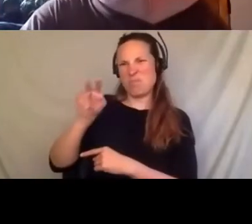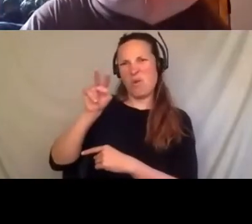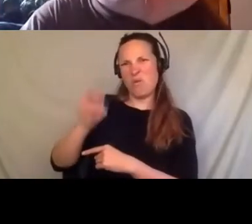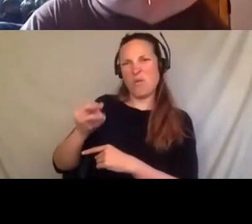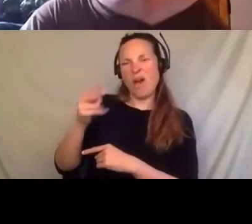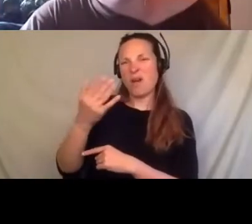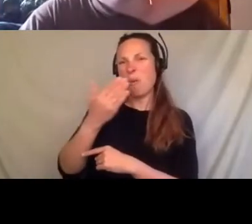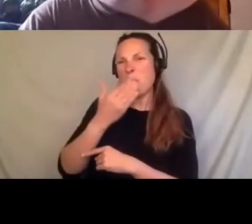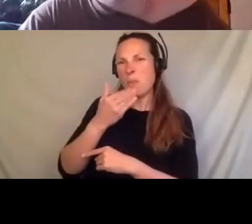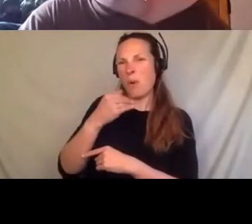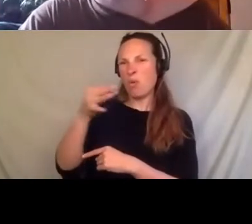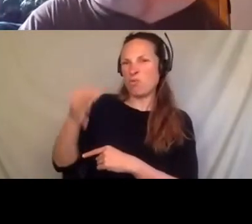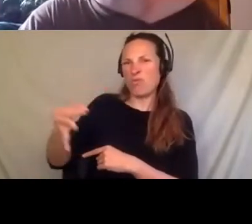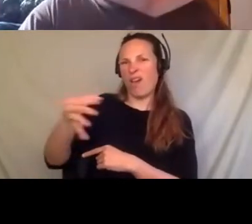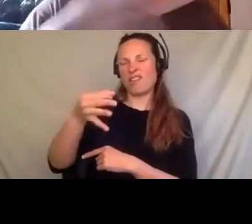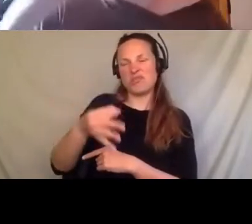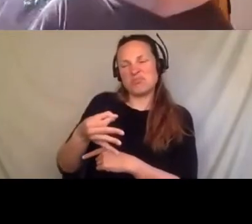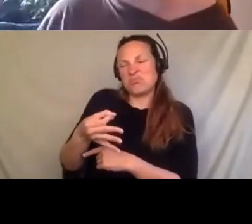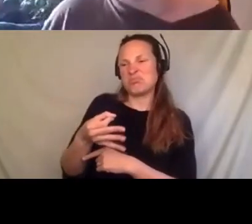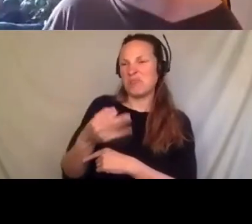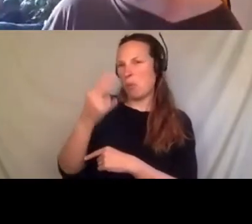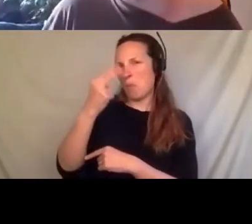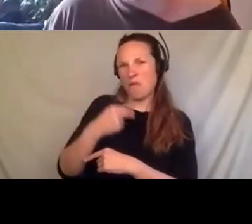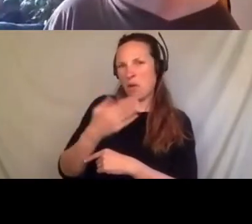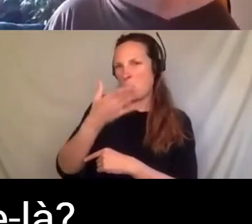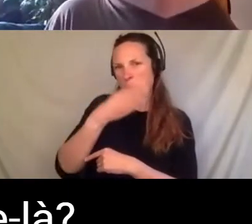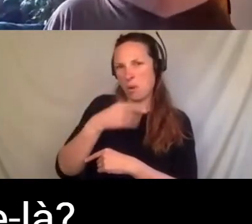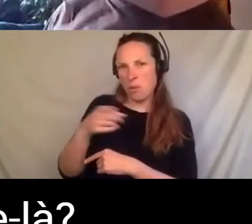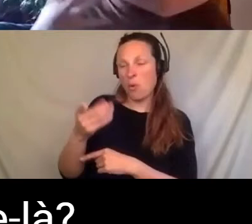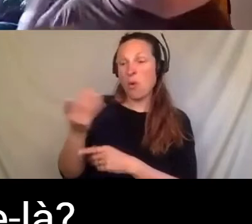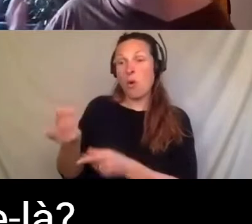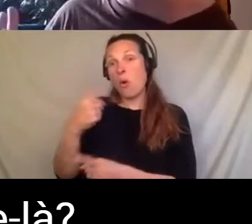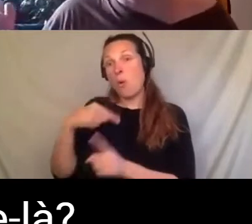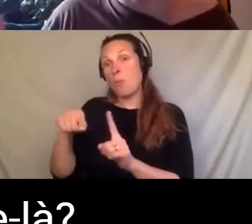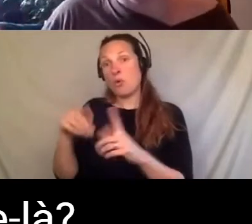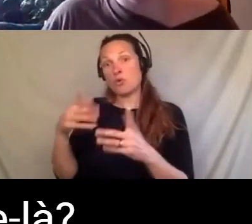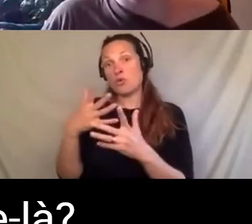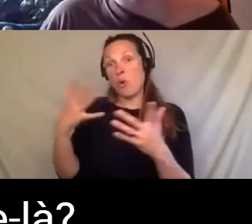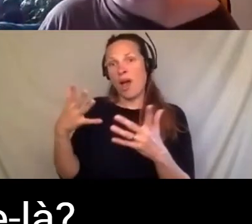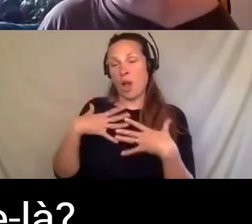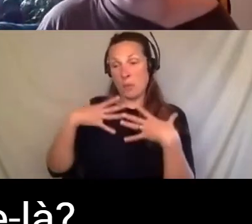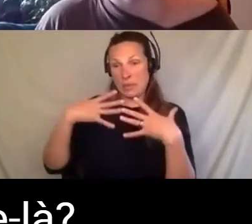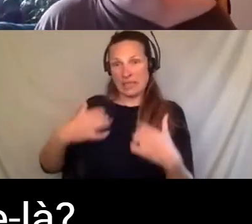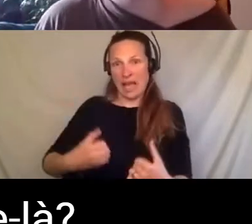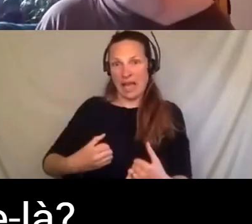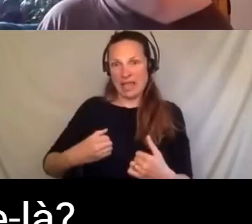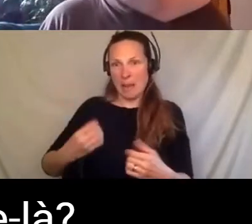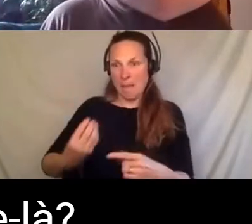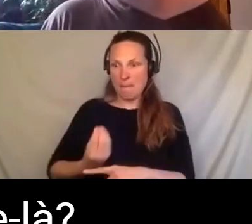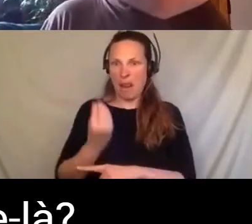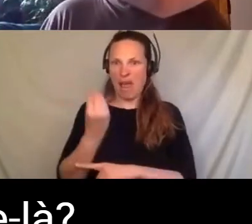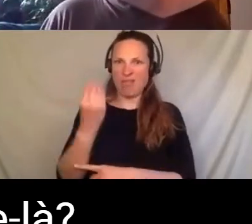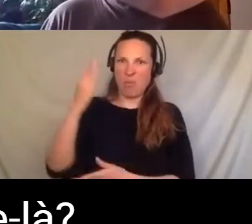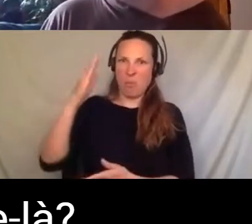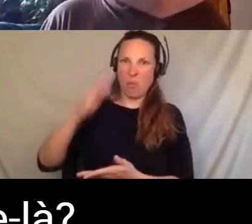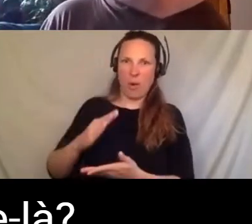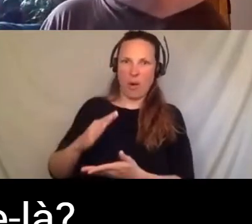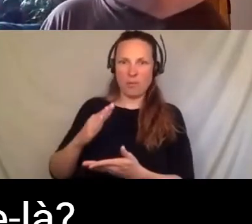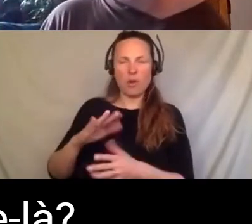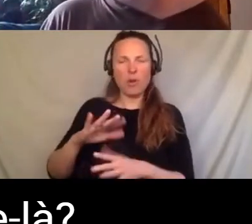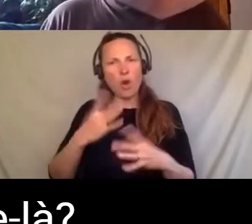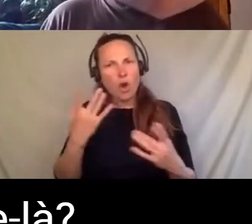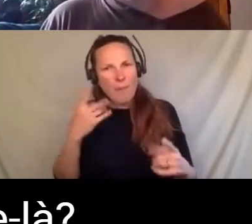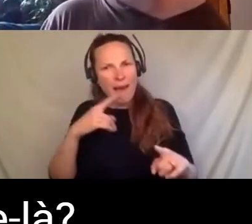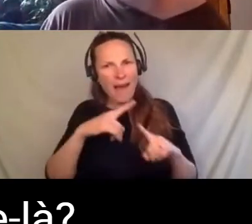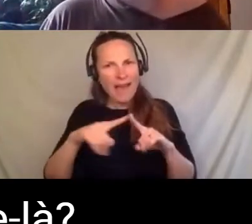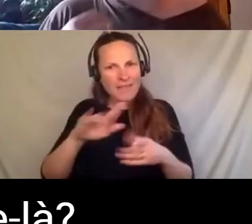taches brunes dessus et ça nuit à la santé de notre plant. Donc, comment on évite cette maladie-là, c'est